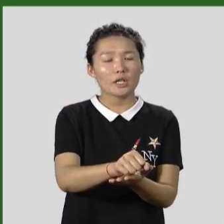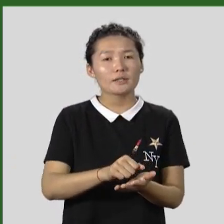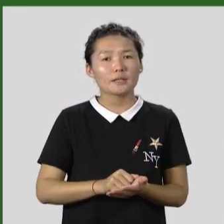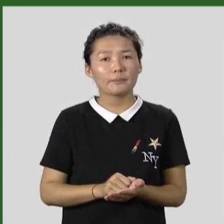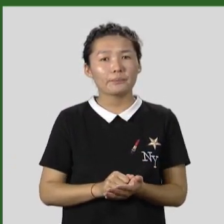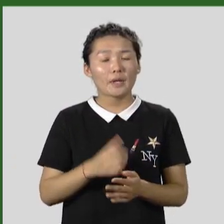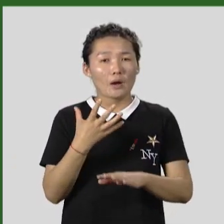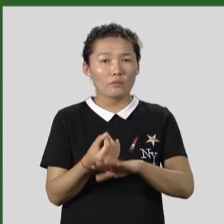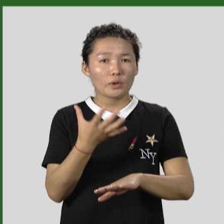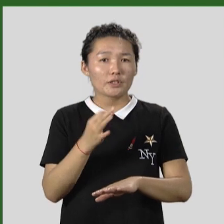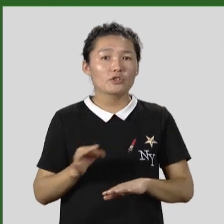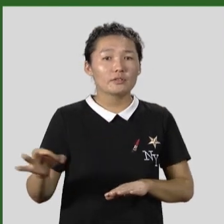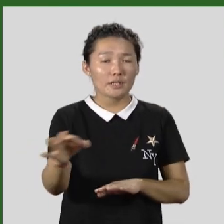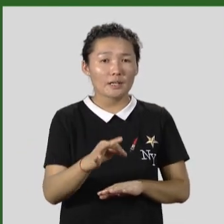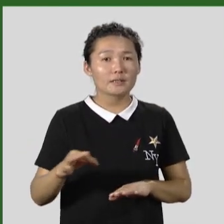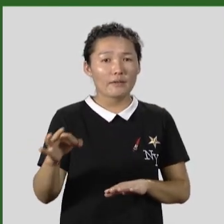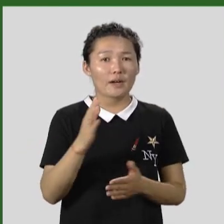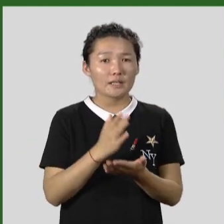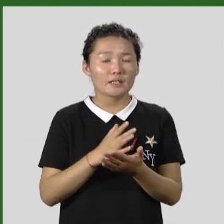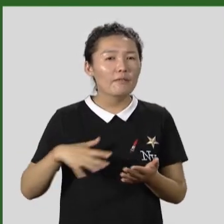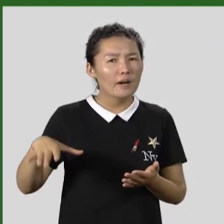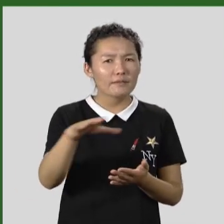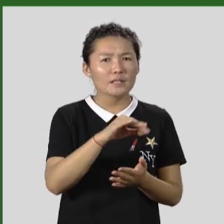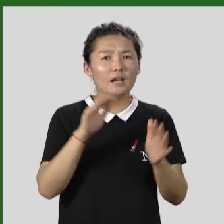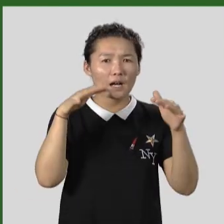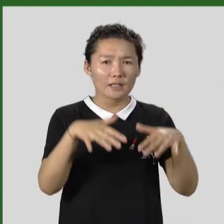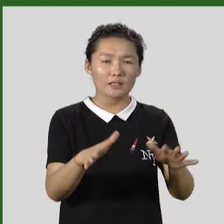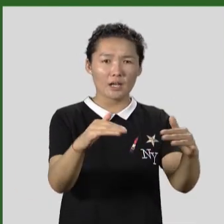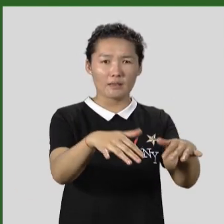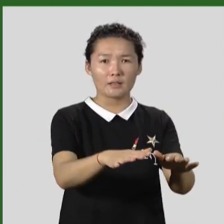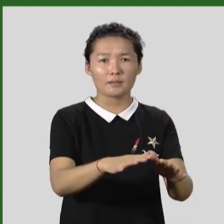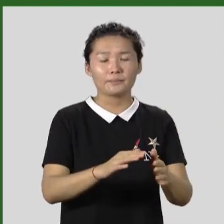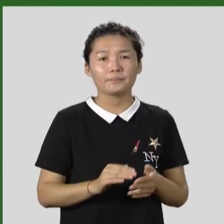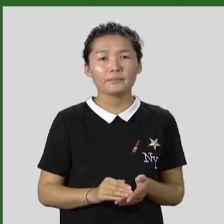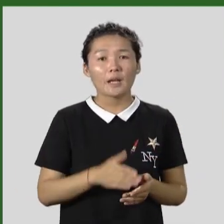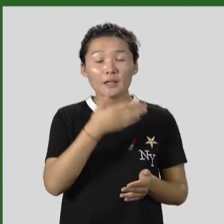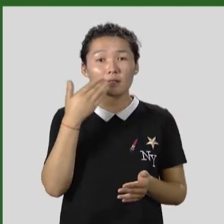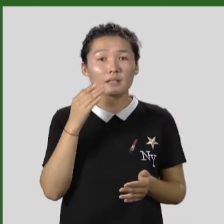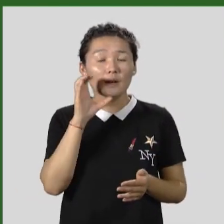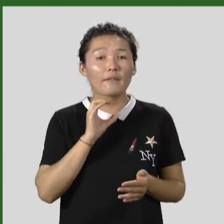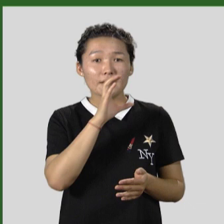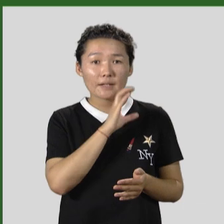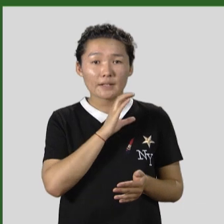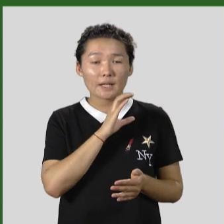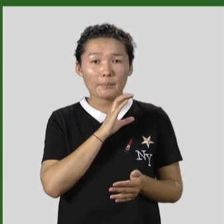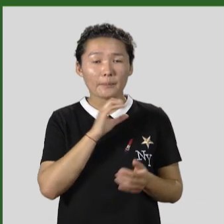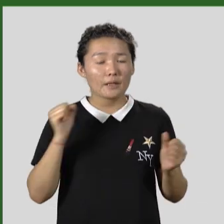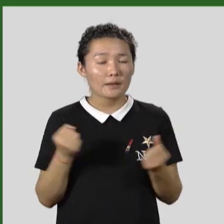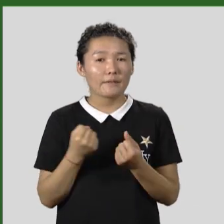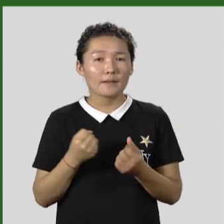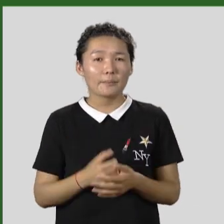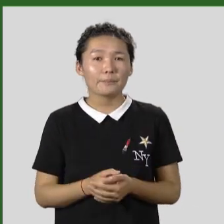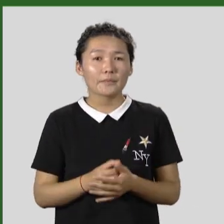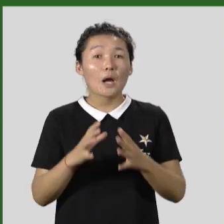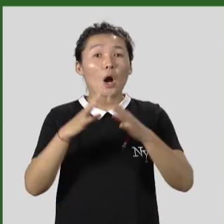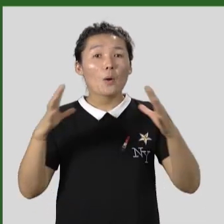острова есть во всех океанах, кроме Северного Ледовитого. Больше всего вулканических